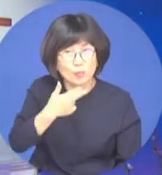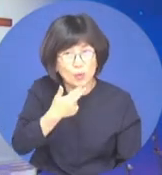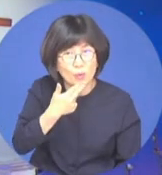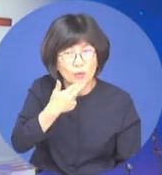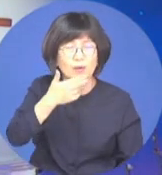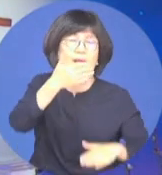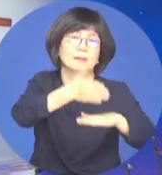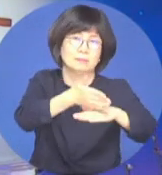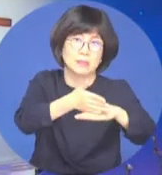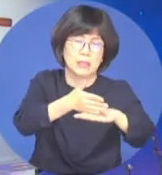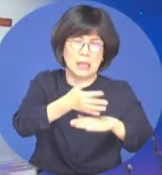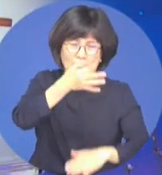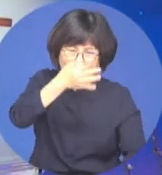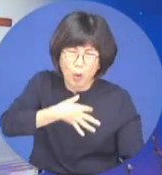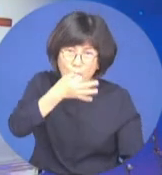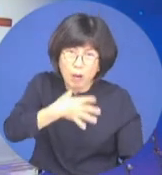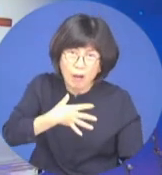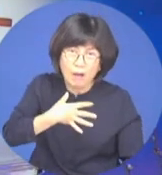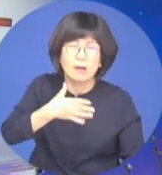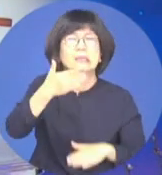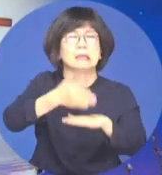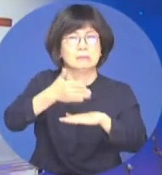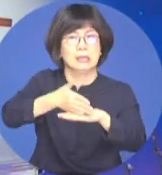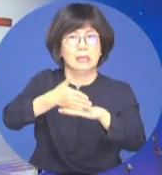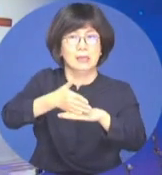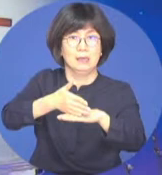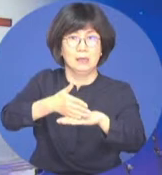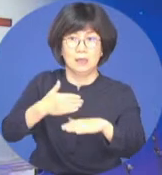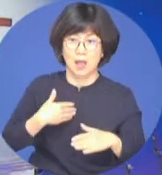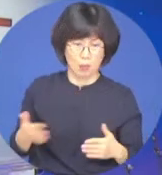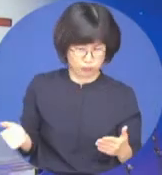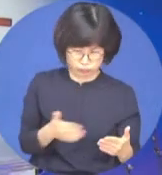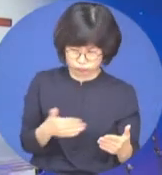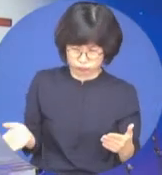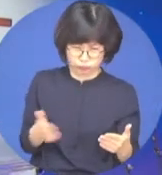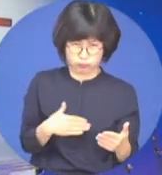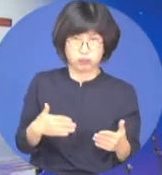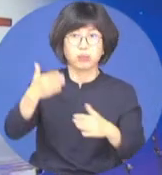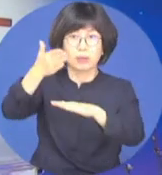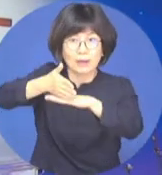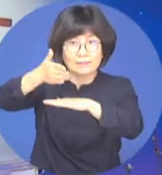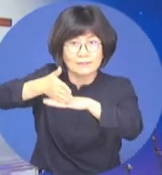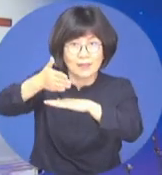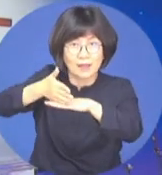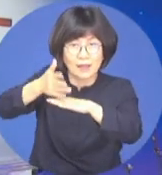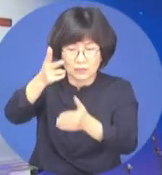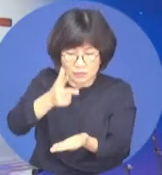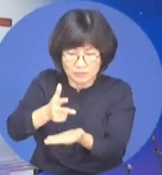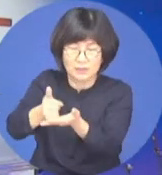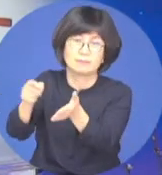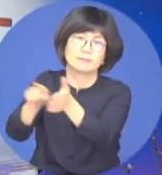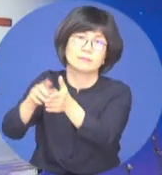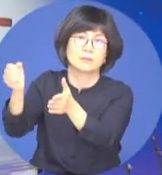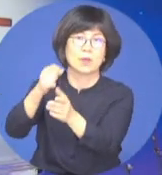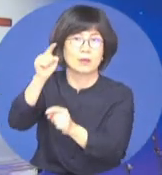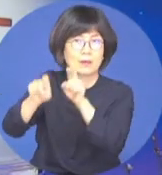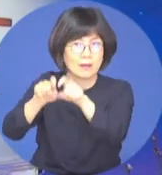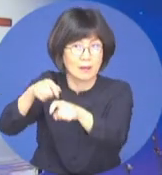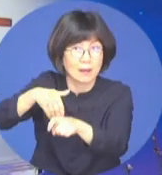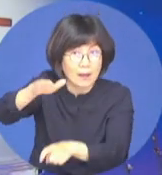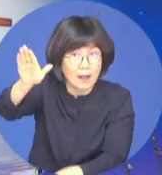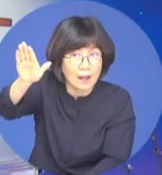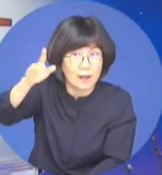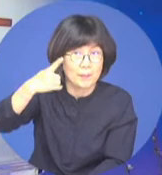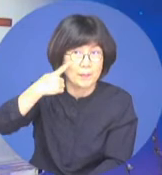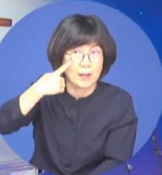감사. 내게 아무것도 없을지라도 감사. 그리고 주님께 믿음으로 나가면 주님께서